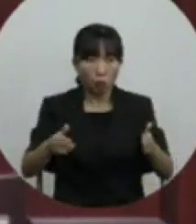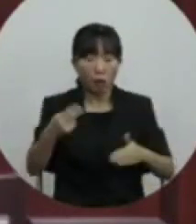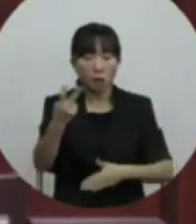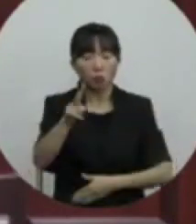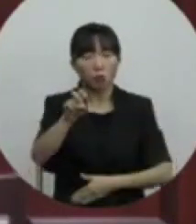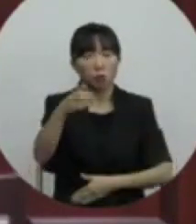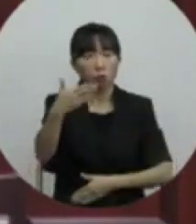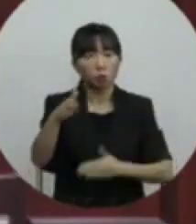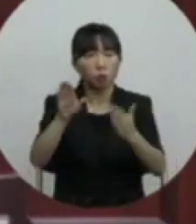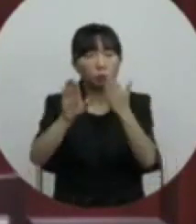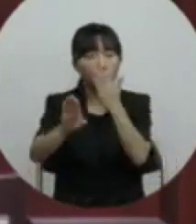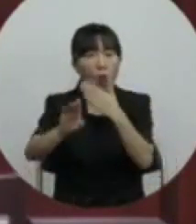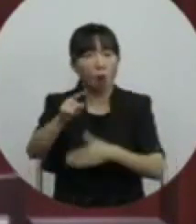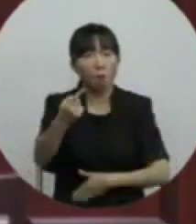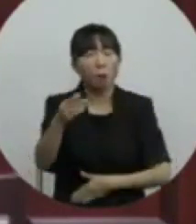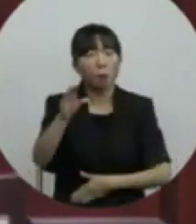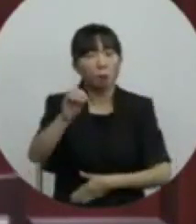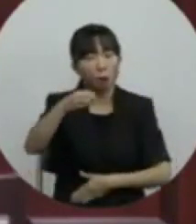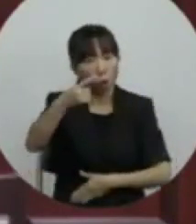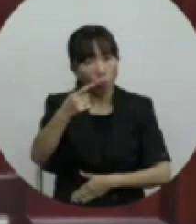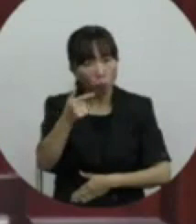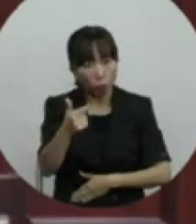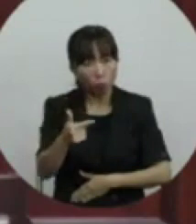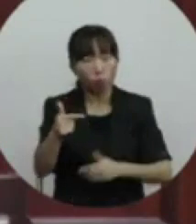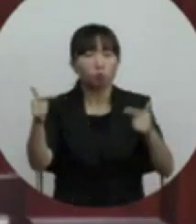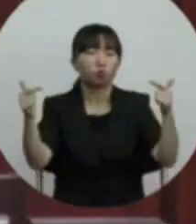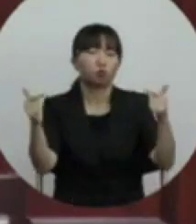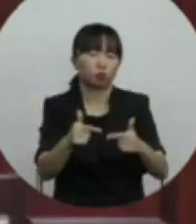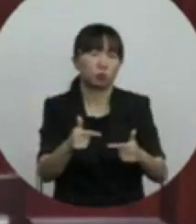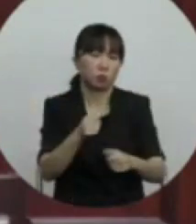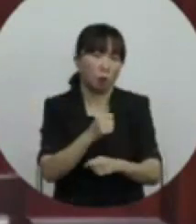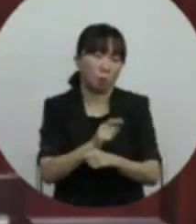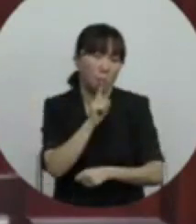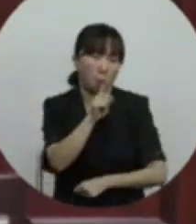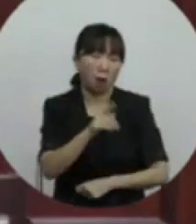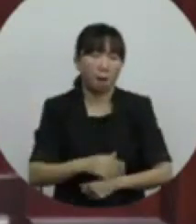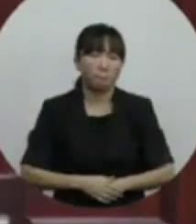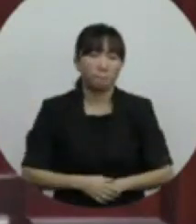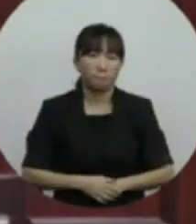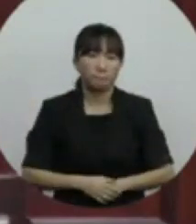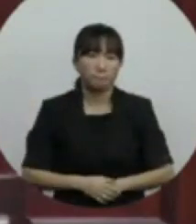2029년부터 100만 톤으로 급격히 줄인다고 합니다.